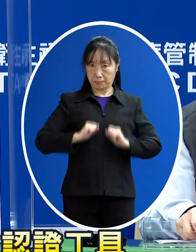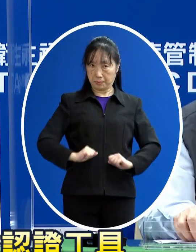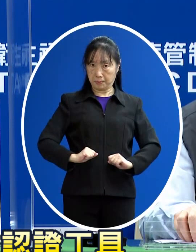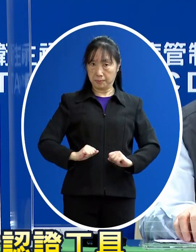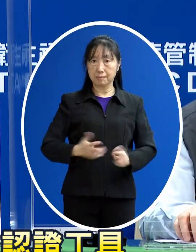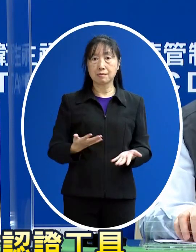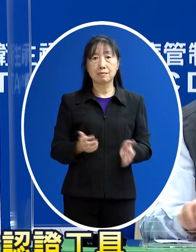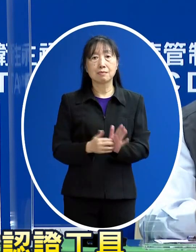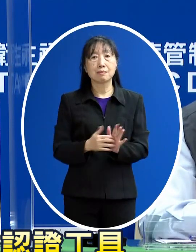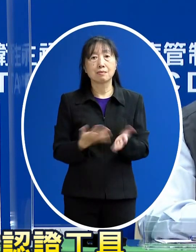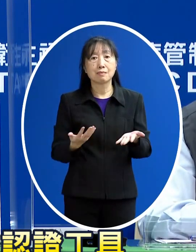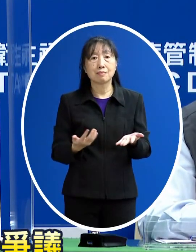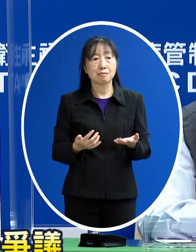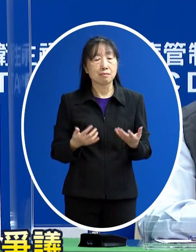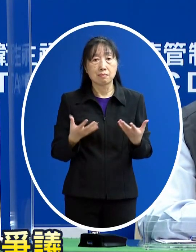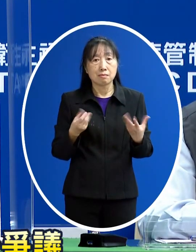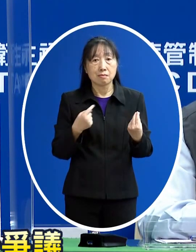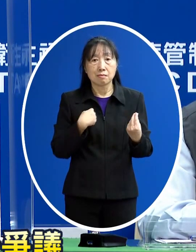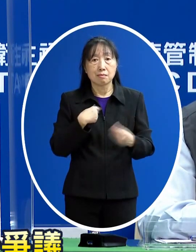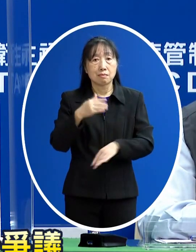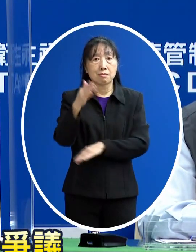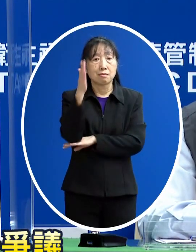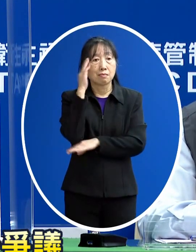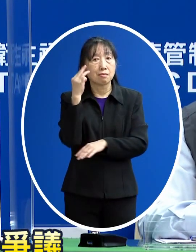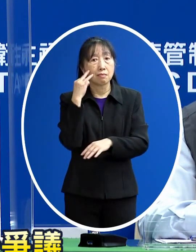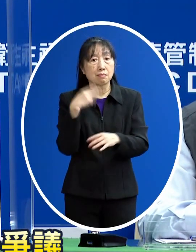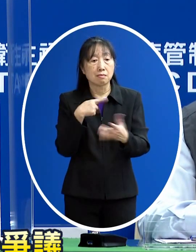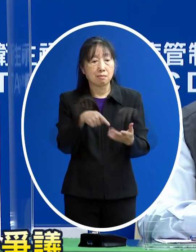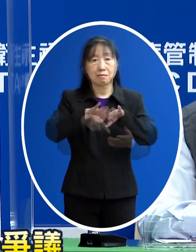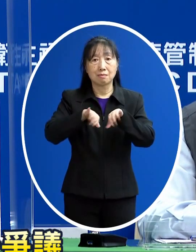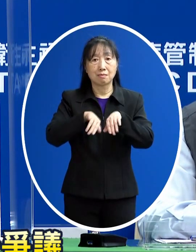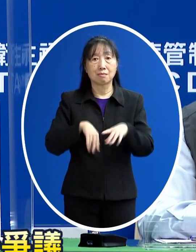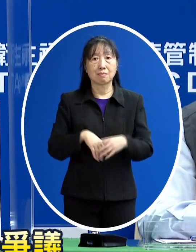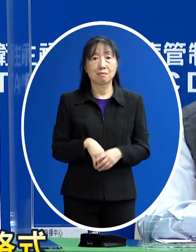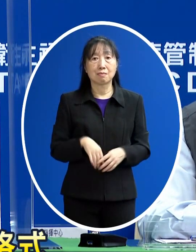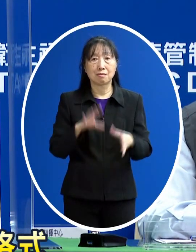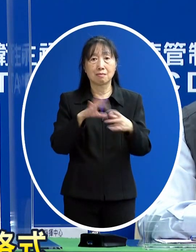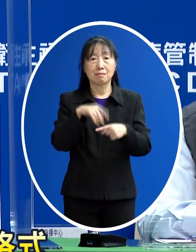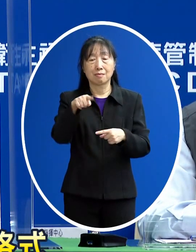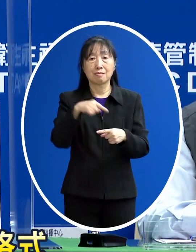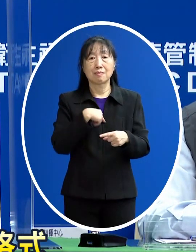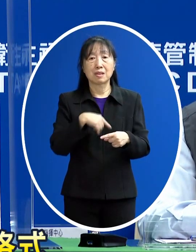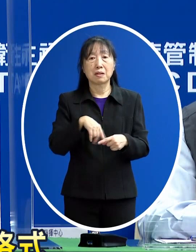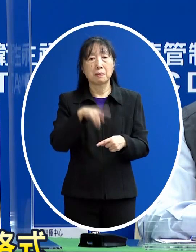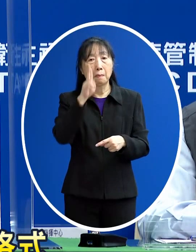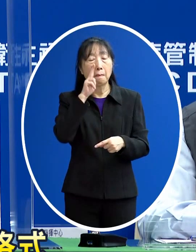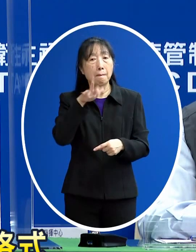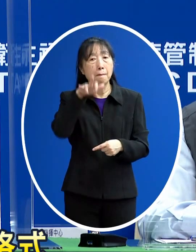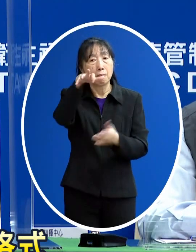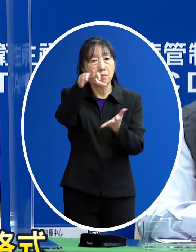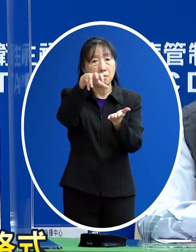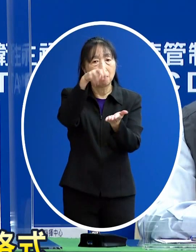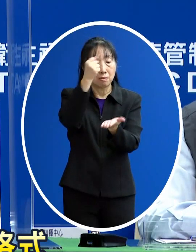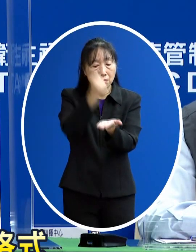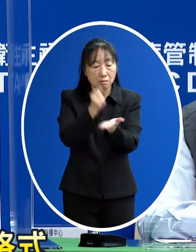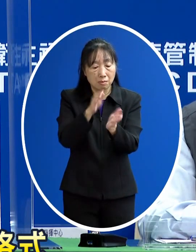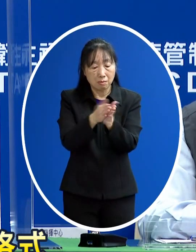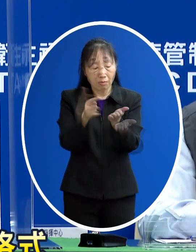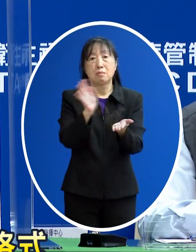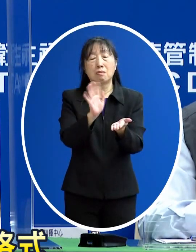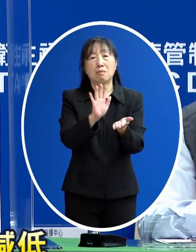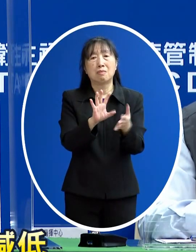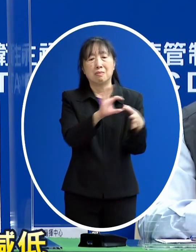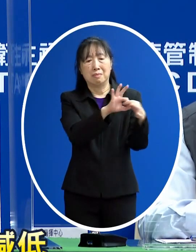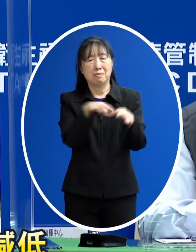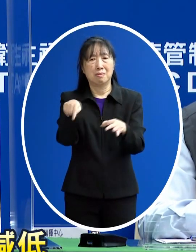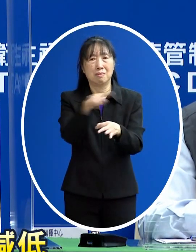认证的工具，不想沾上任何的一个政治的争议，所以引用在护照上面的一个官司的一个格式，